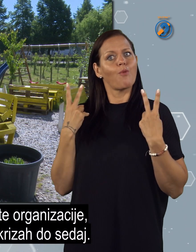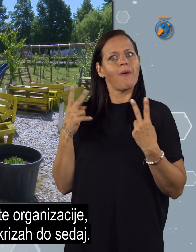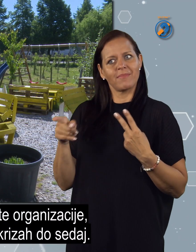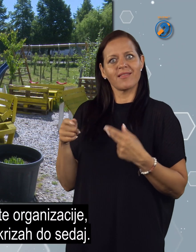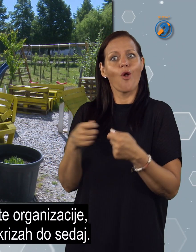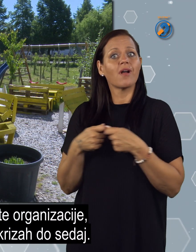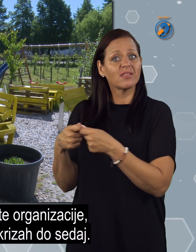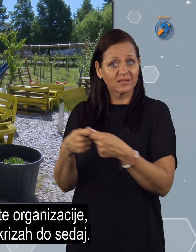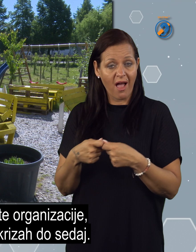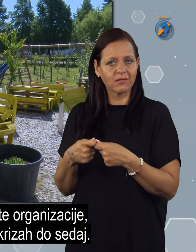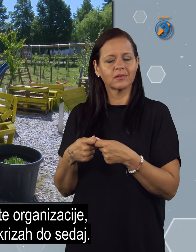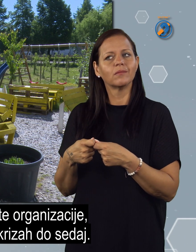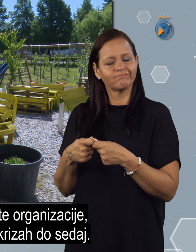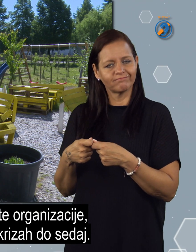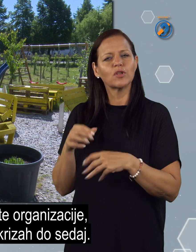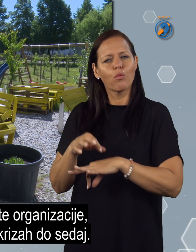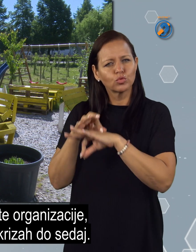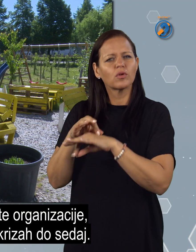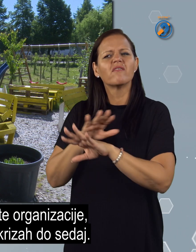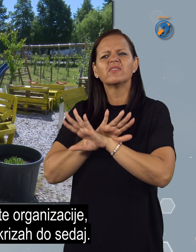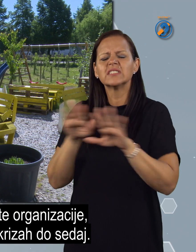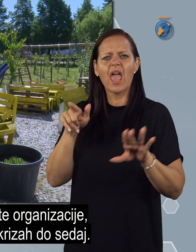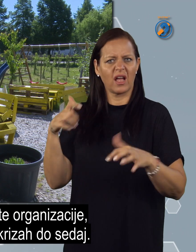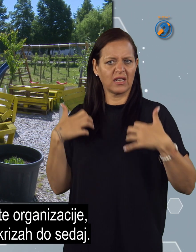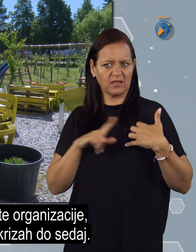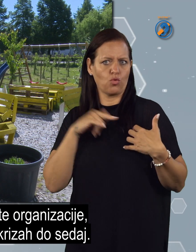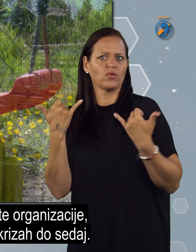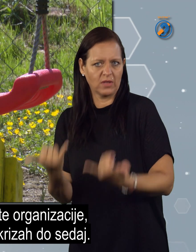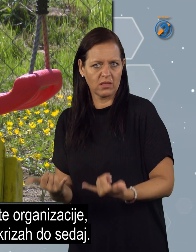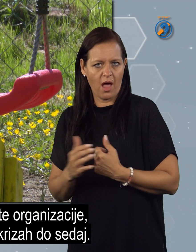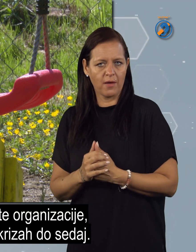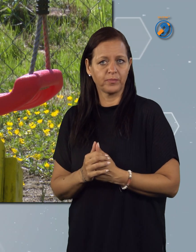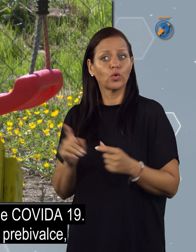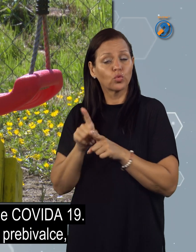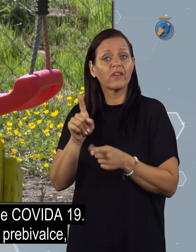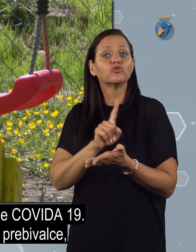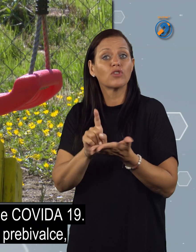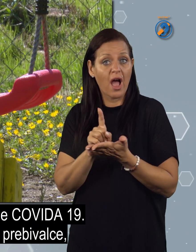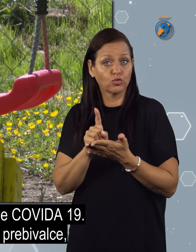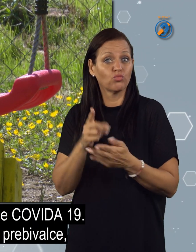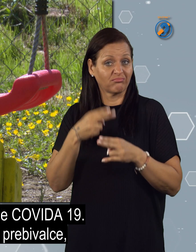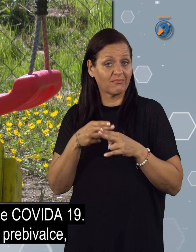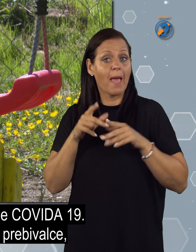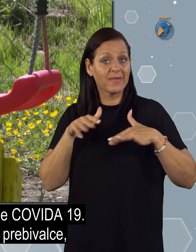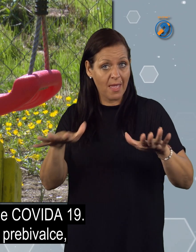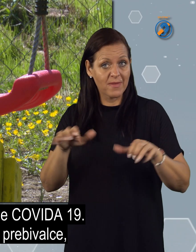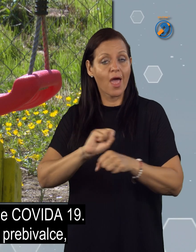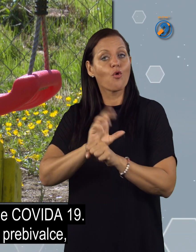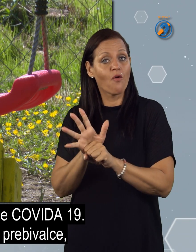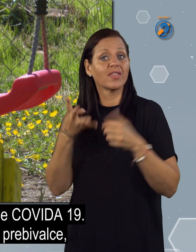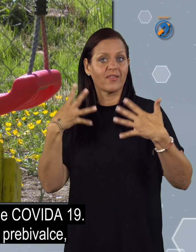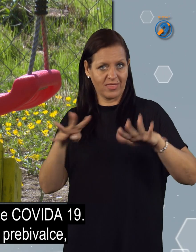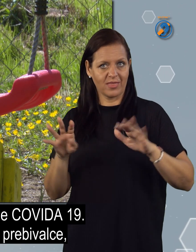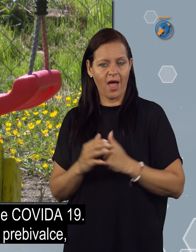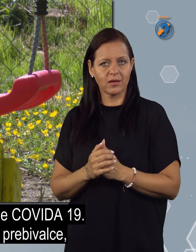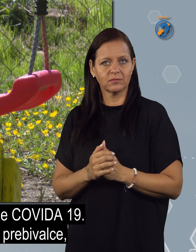Kako pomembne so te organizacije, se je občutilo v vseh krizah do sedaj. Tudi v času epidemije